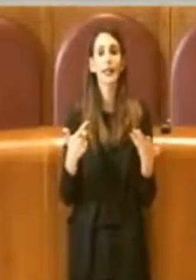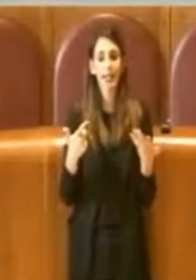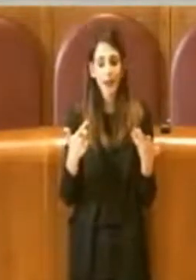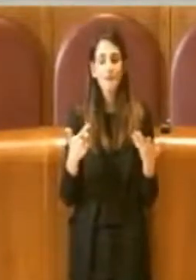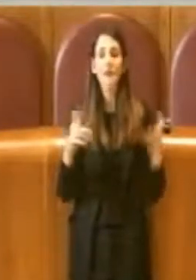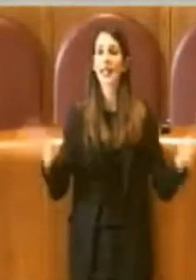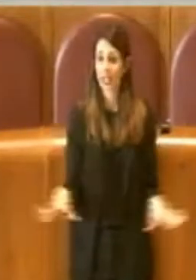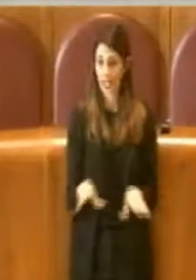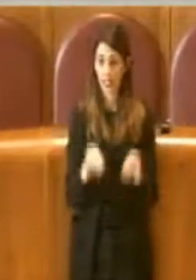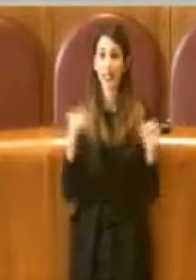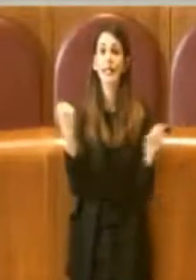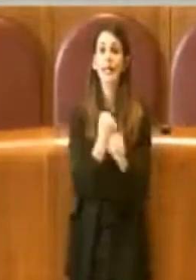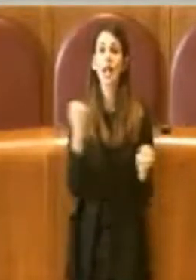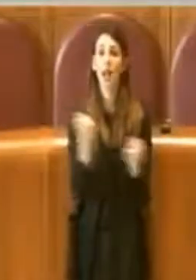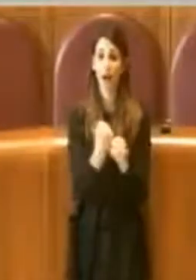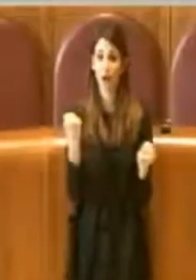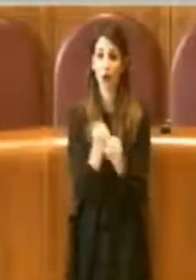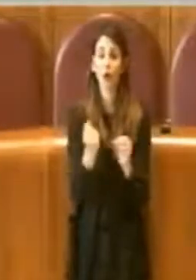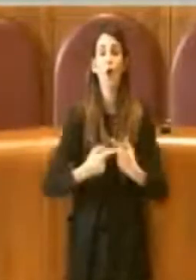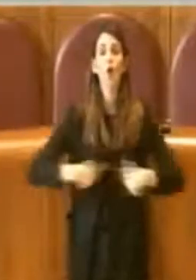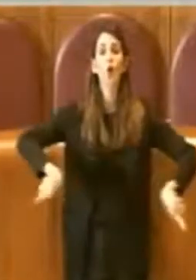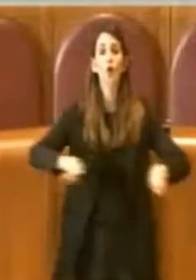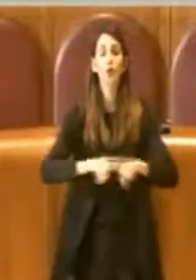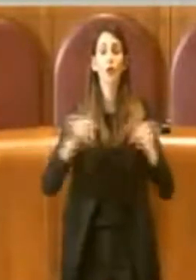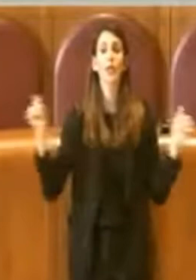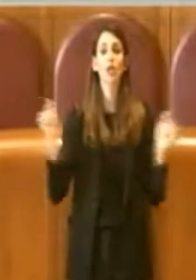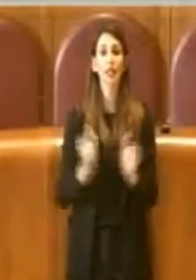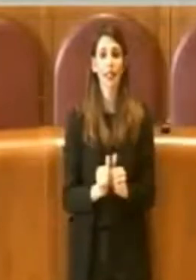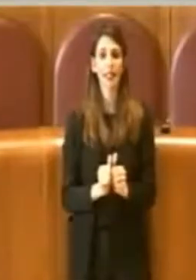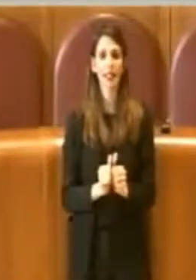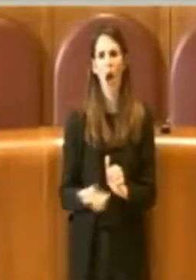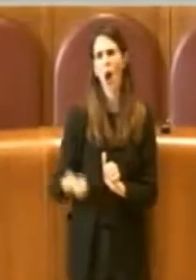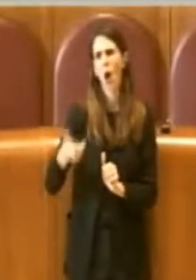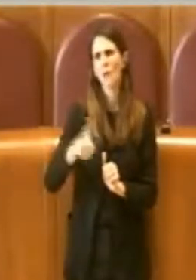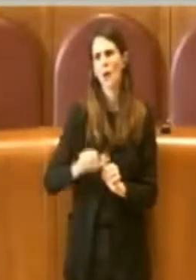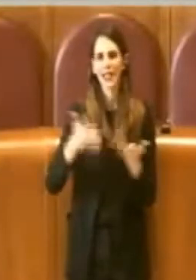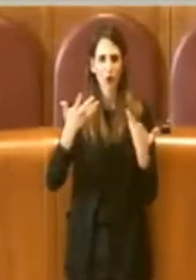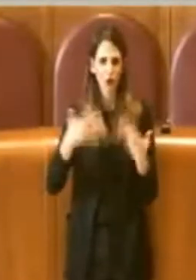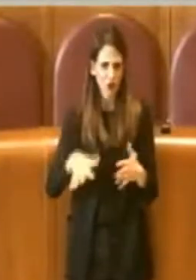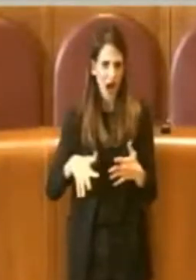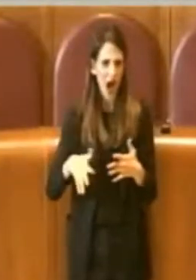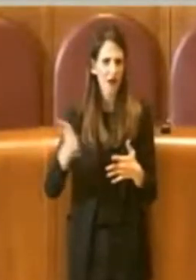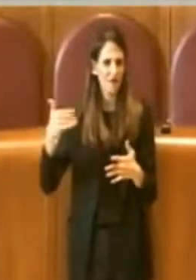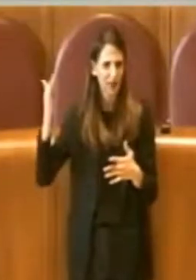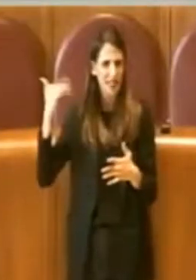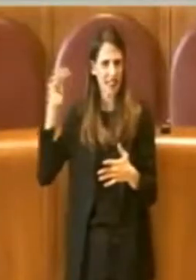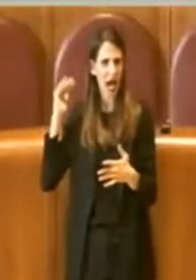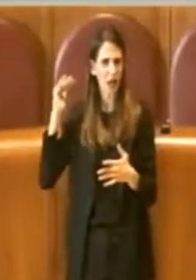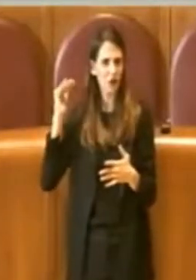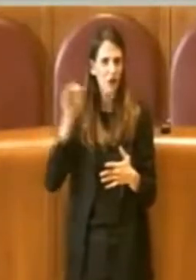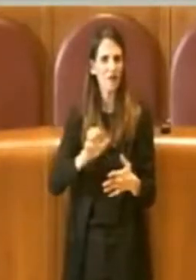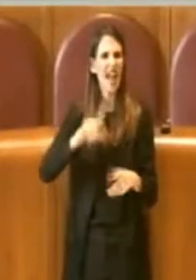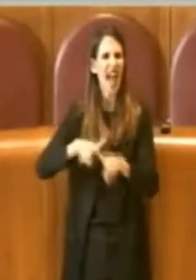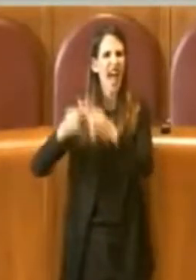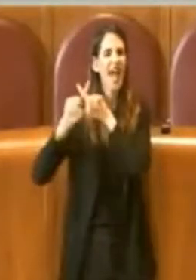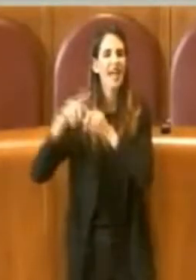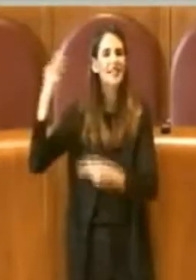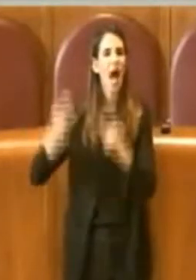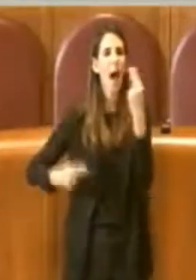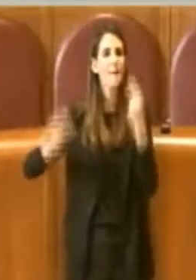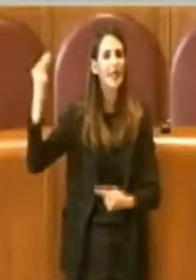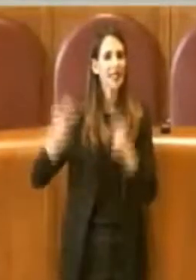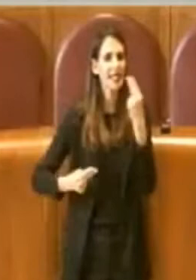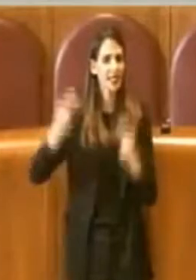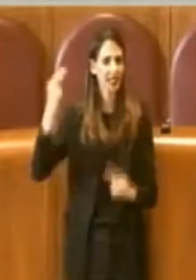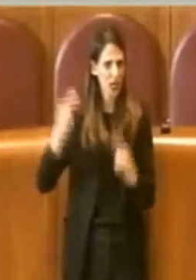o meglio a, diciamo così, rilanciare, perché in realtà era stata formalizzata anche in precedenti amministrazioni, ma di fatto la